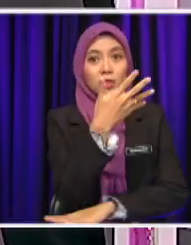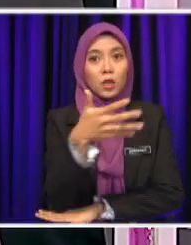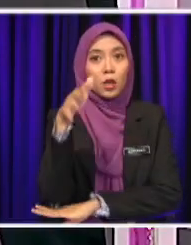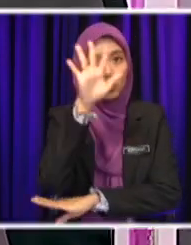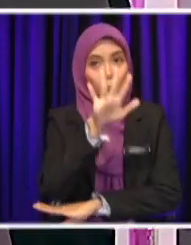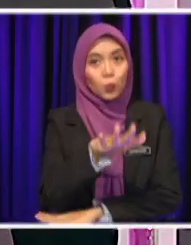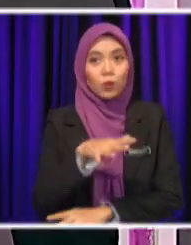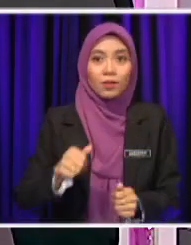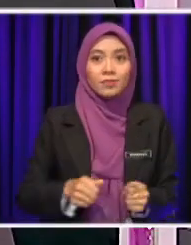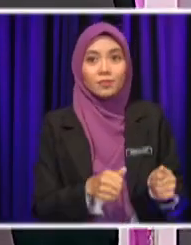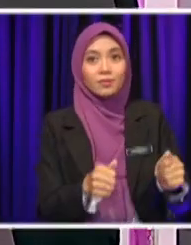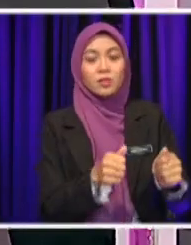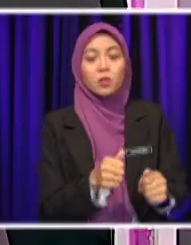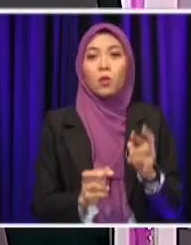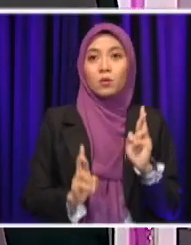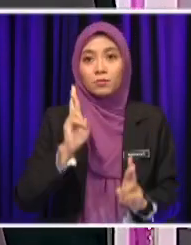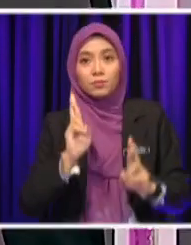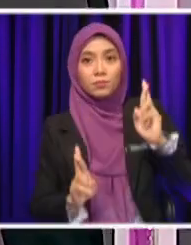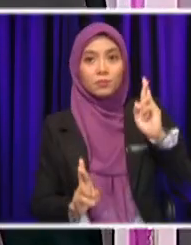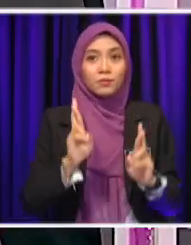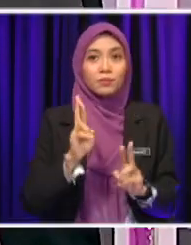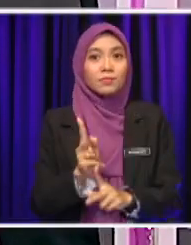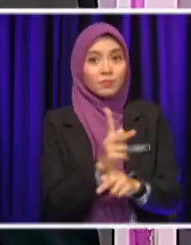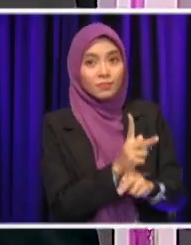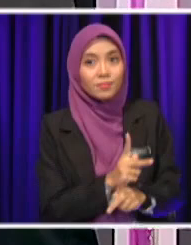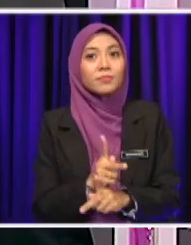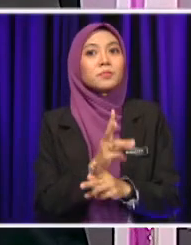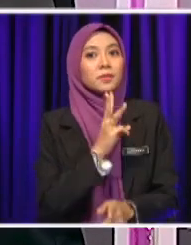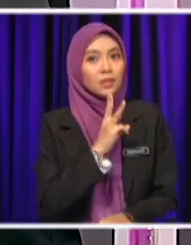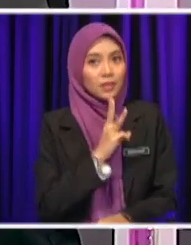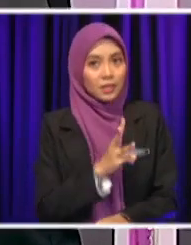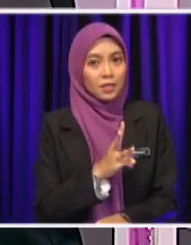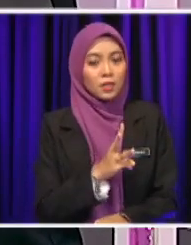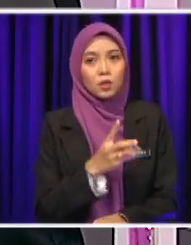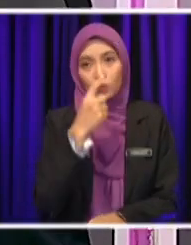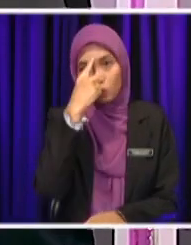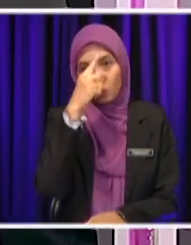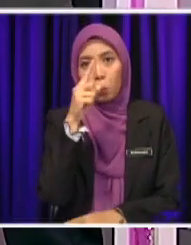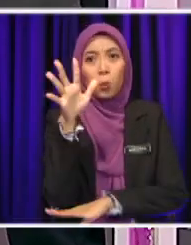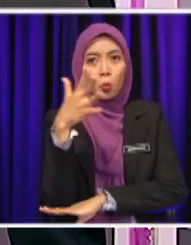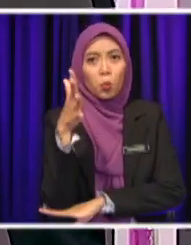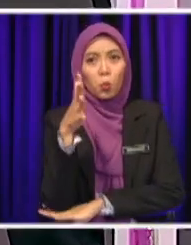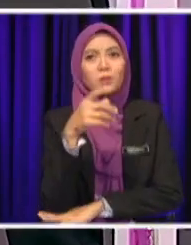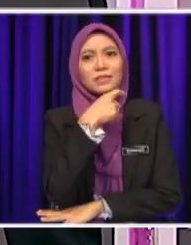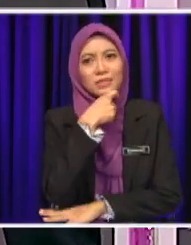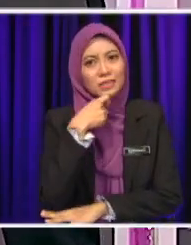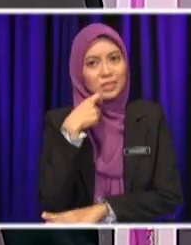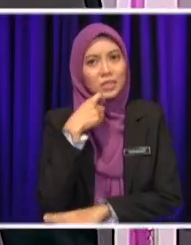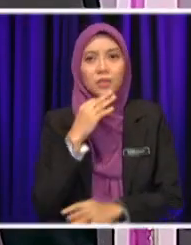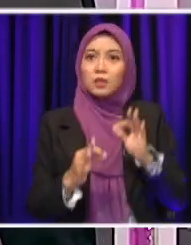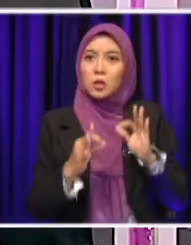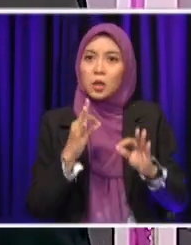ni dia jaga air tau. Dia jaga pokok tu. Okey, mengelakkan daripada pokok tu keringlah. Kalau kita nak tinggal rumah ke apa